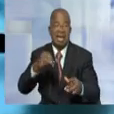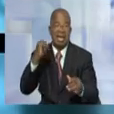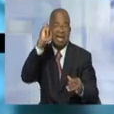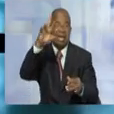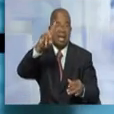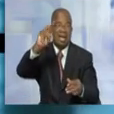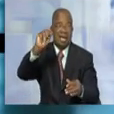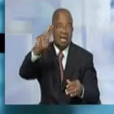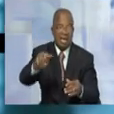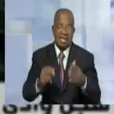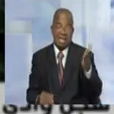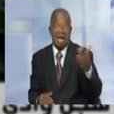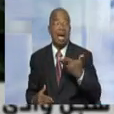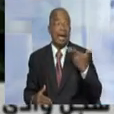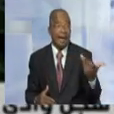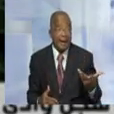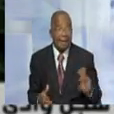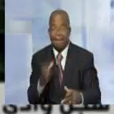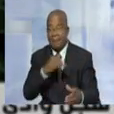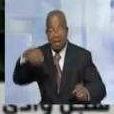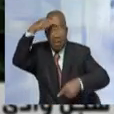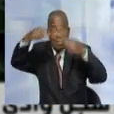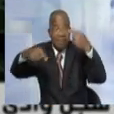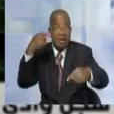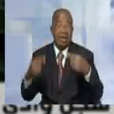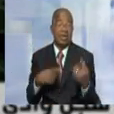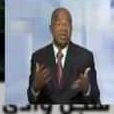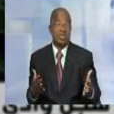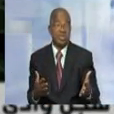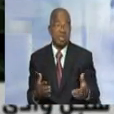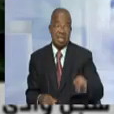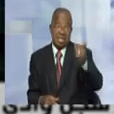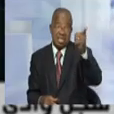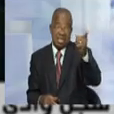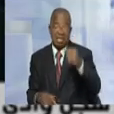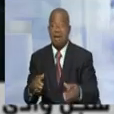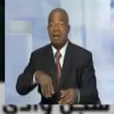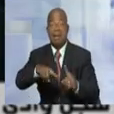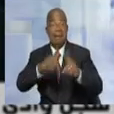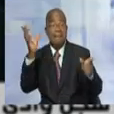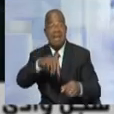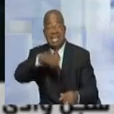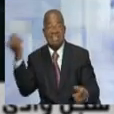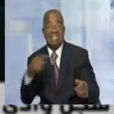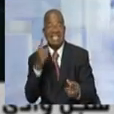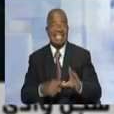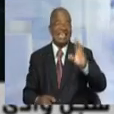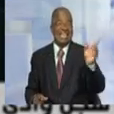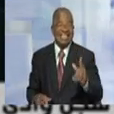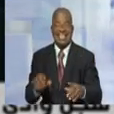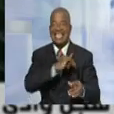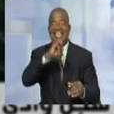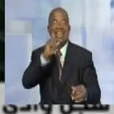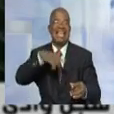peine de mort. Le chef des frères musulmans clame depuis son box qu'il est toujours le président légitime. Prochaine audience, le